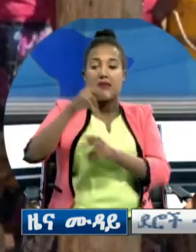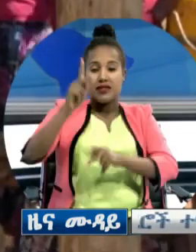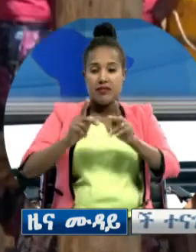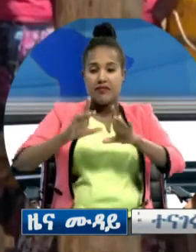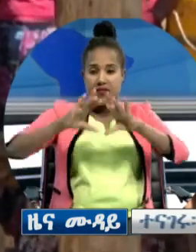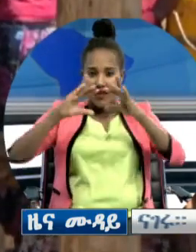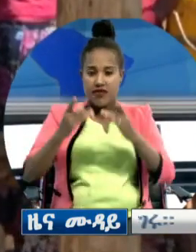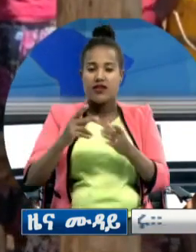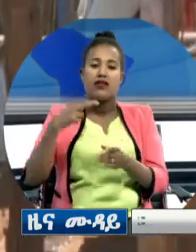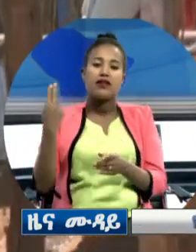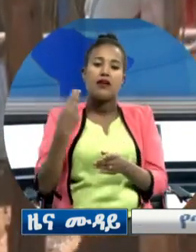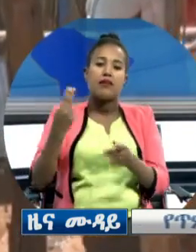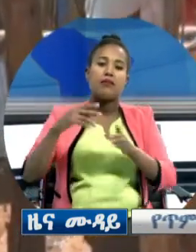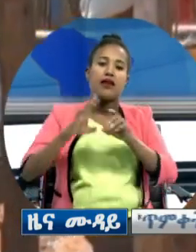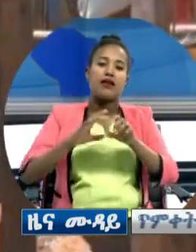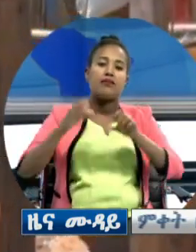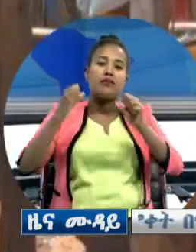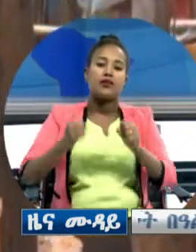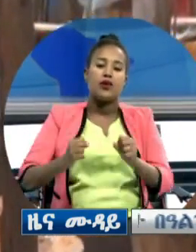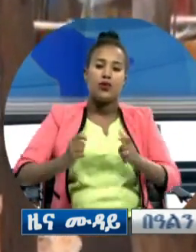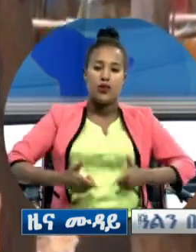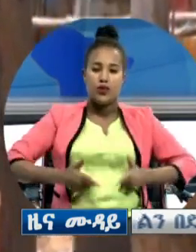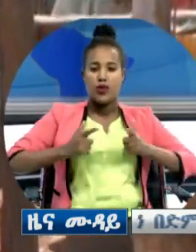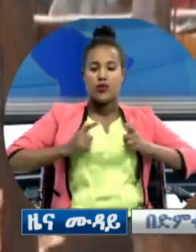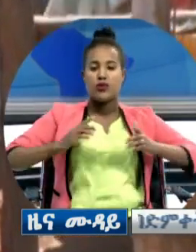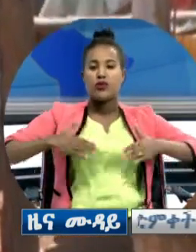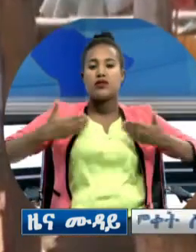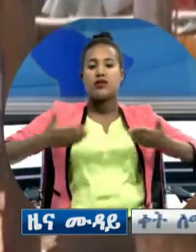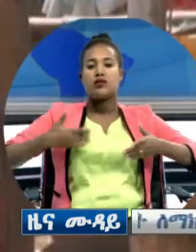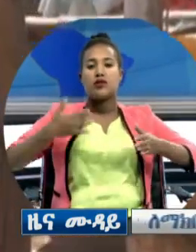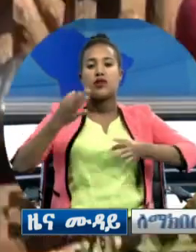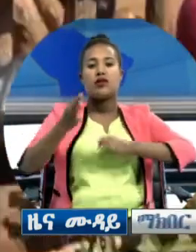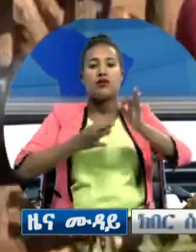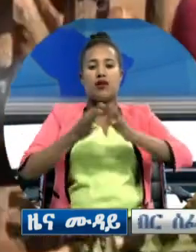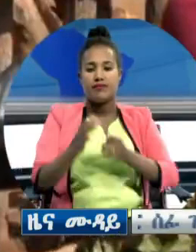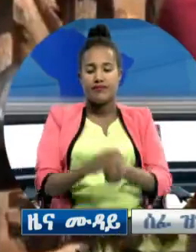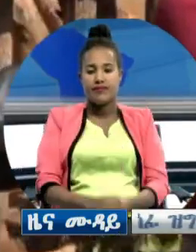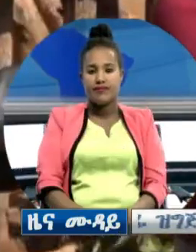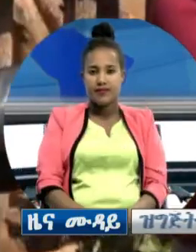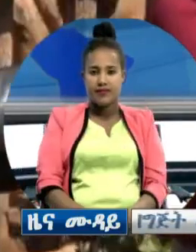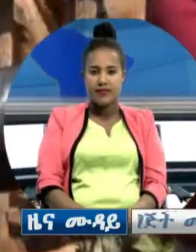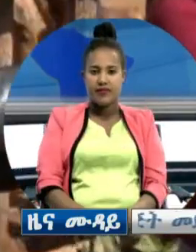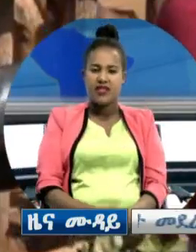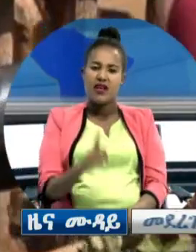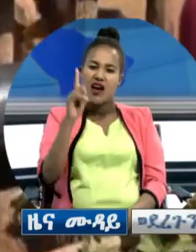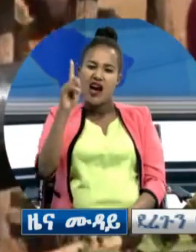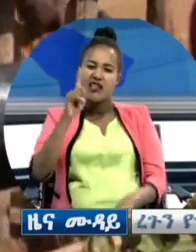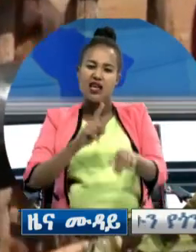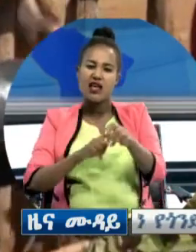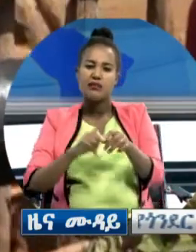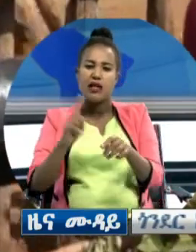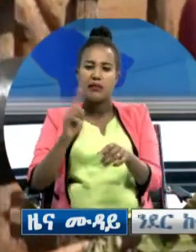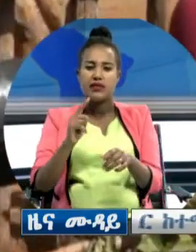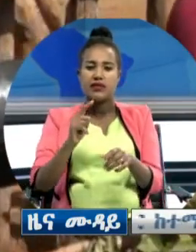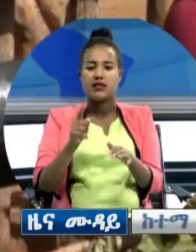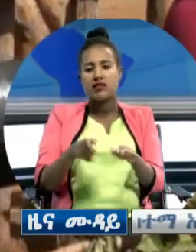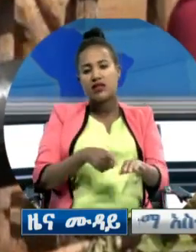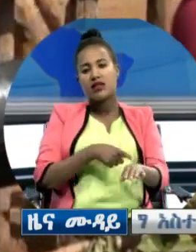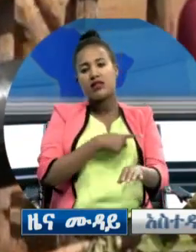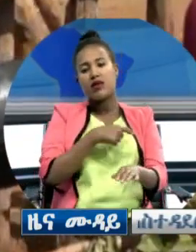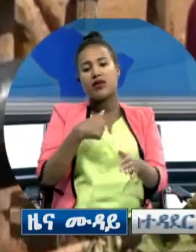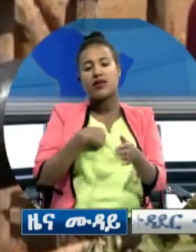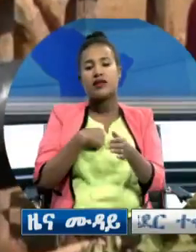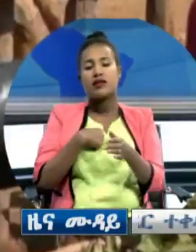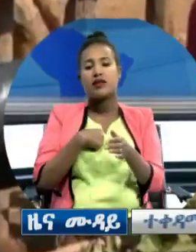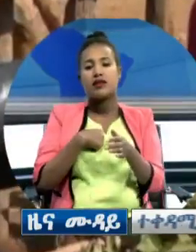ክፍል ተጠቃሚ ማድረግ በመቻሉ ነዋሪዎች ደስታቸውን ገልጸዋል። አንድ ሰዓት ከምናምን ርቀት አለው። ያንን